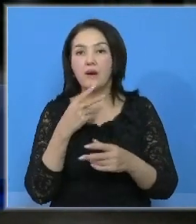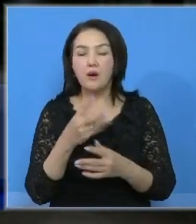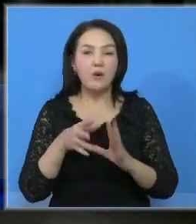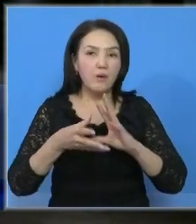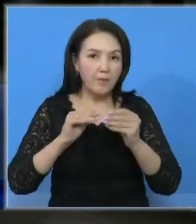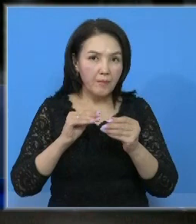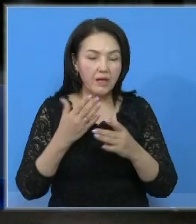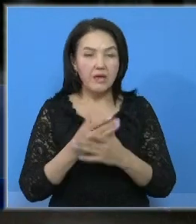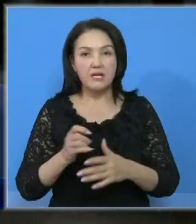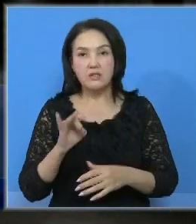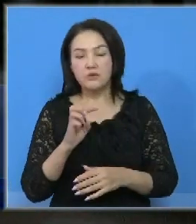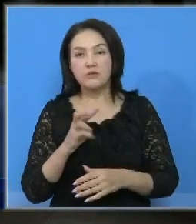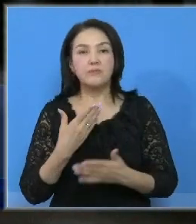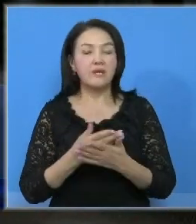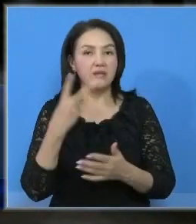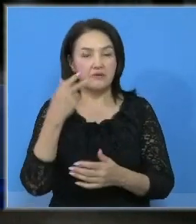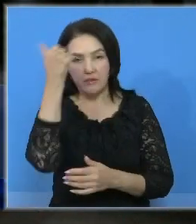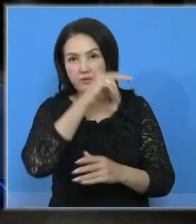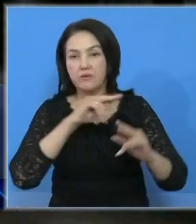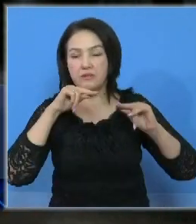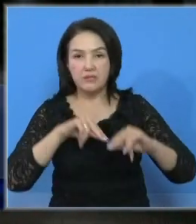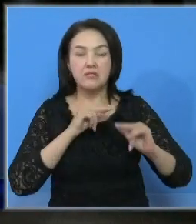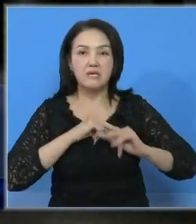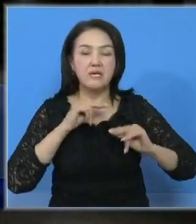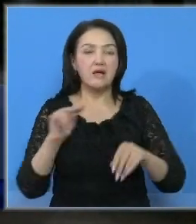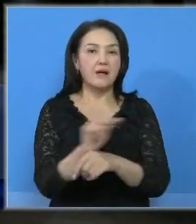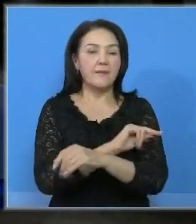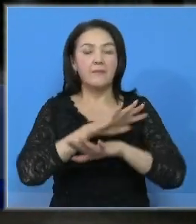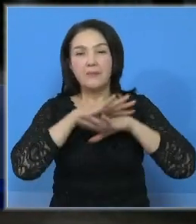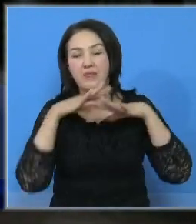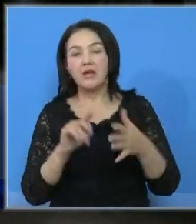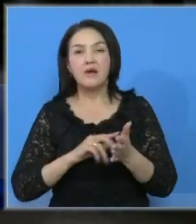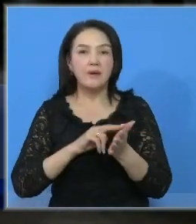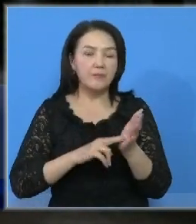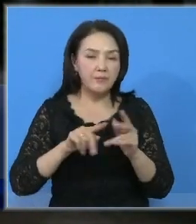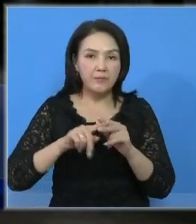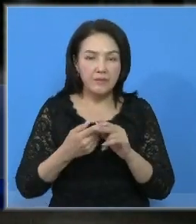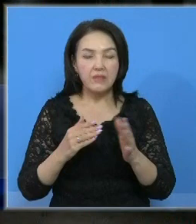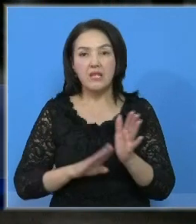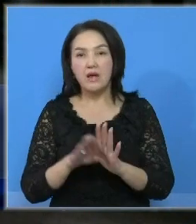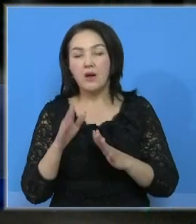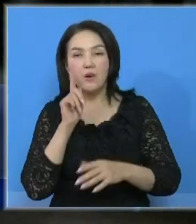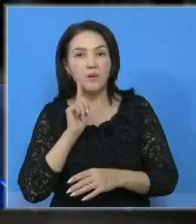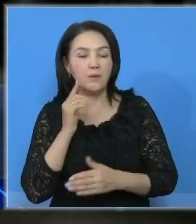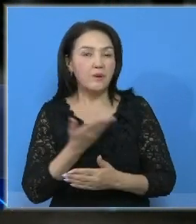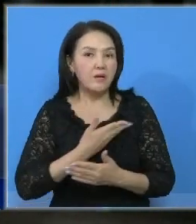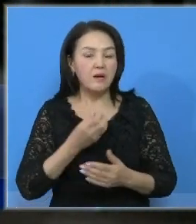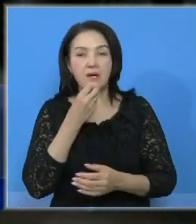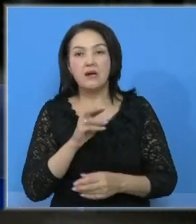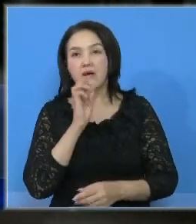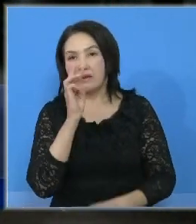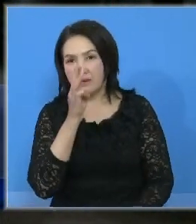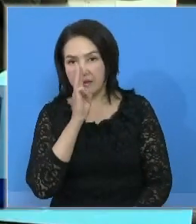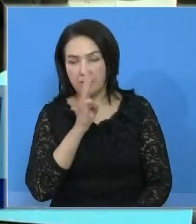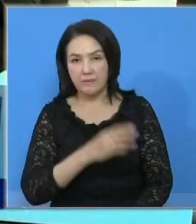общее состояние и ресурс. Я 2 года здесь работаю. Уже отремонтировали много единиц техники. Созданы все условия для нас. Хорошая заработная